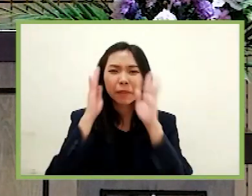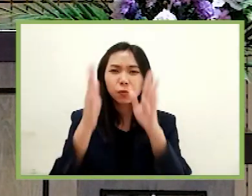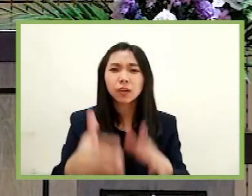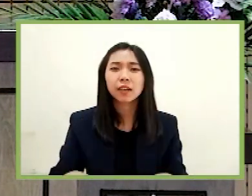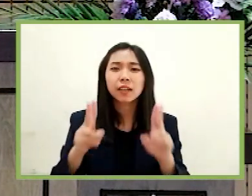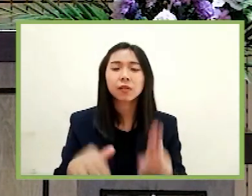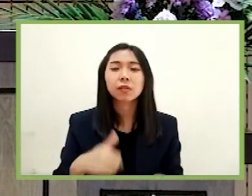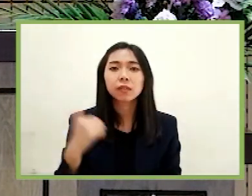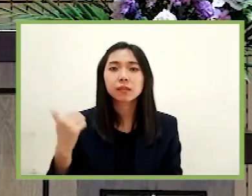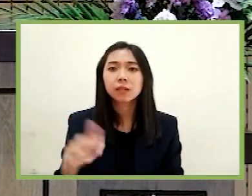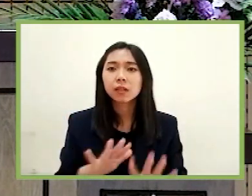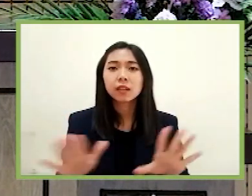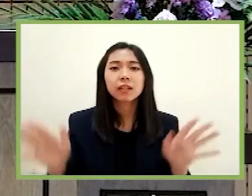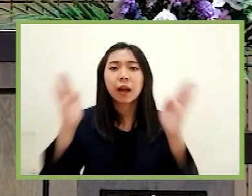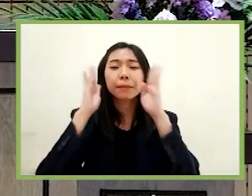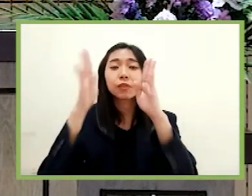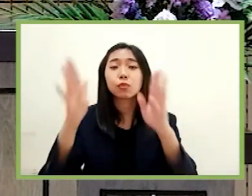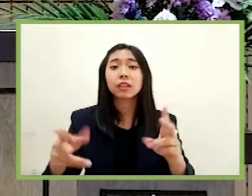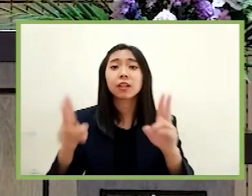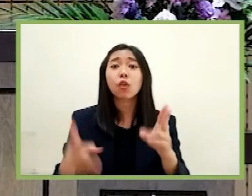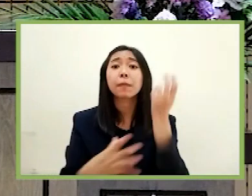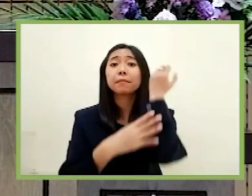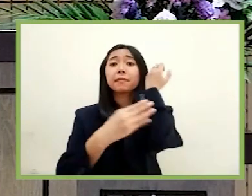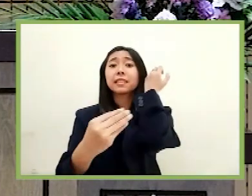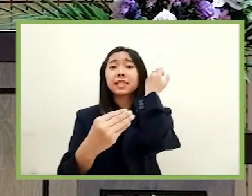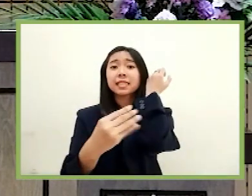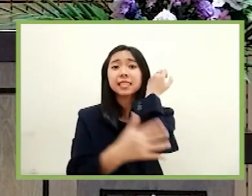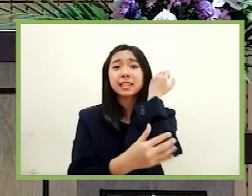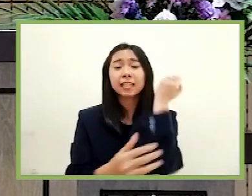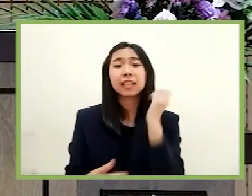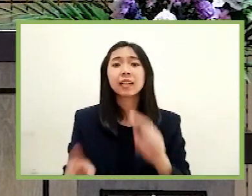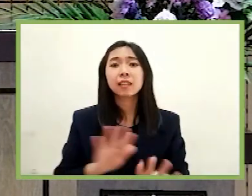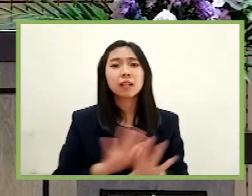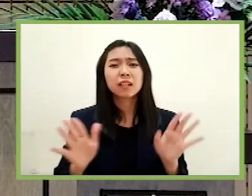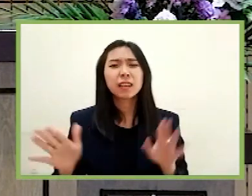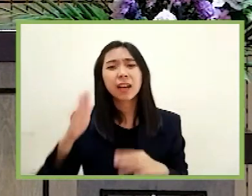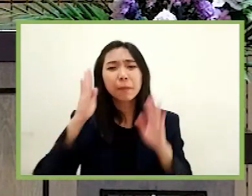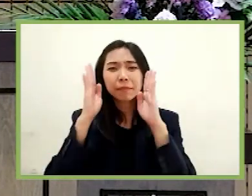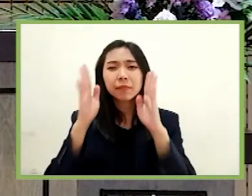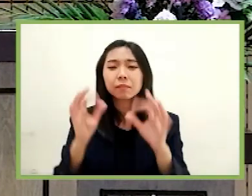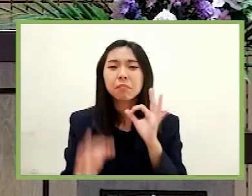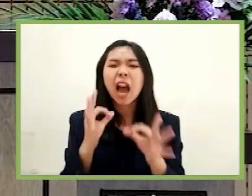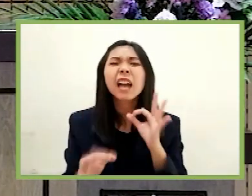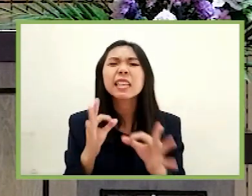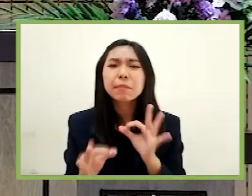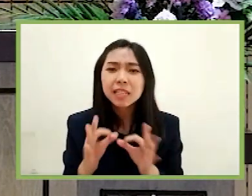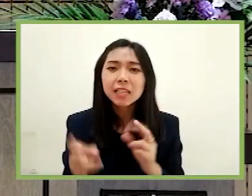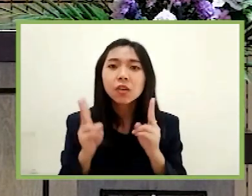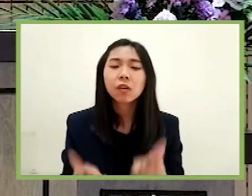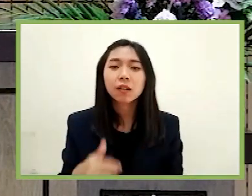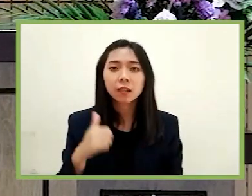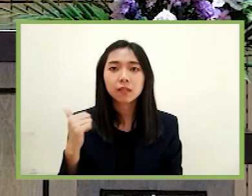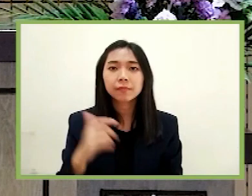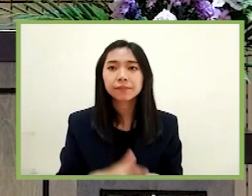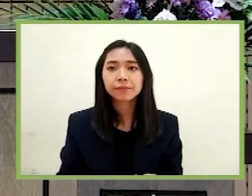orang lemah kita sudah nggak peduli pada orang miskin orang lapar kita terus menghakimi orang lain